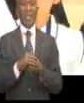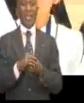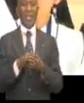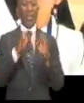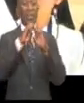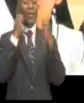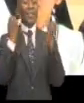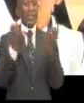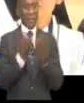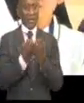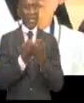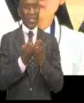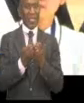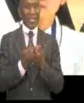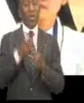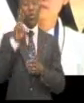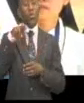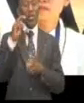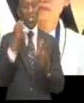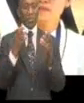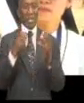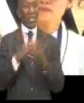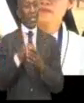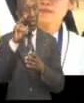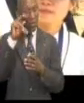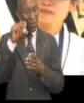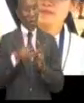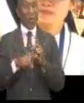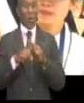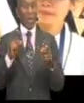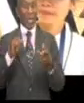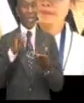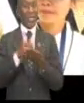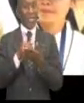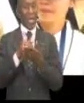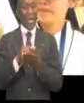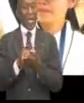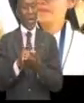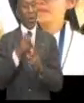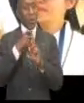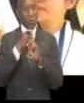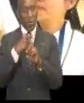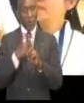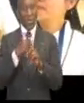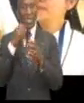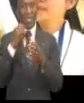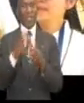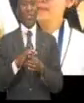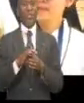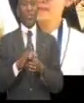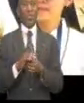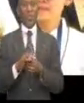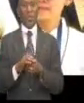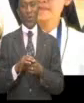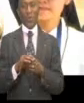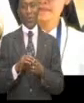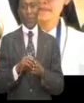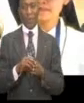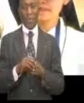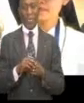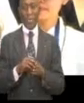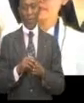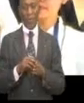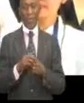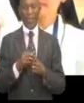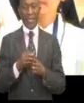qui m'accompagnent. Donc au lieu qu'eux aient un cadeau chacun pour Noël, ils ont préféré partager avec les